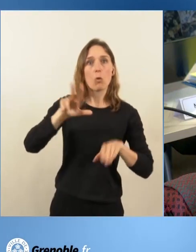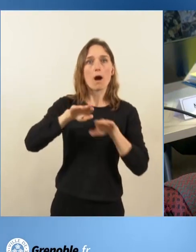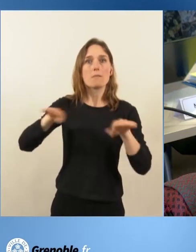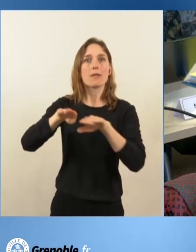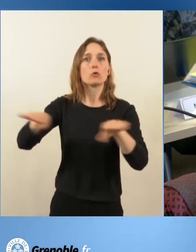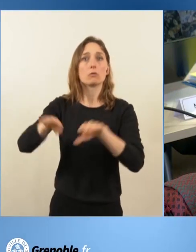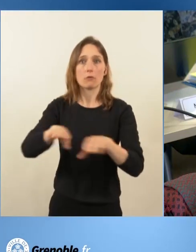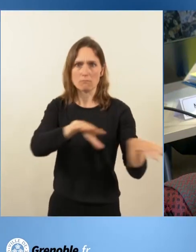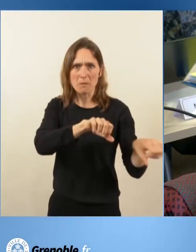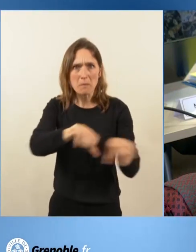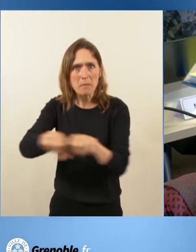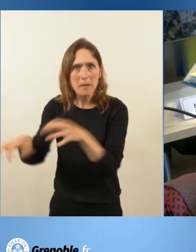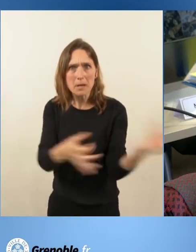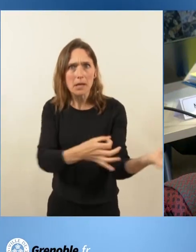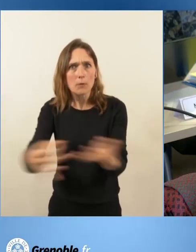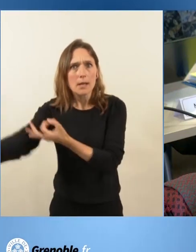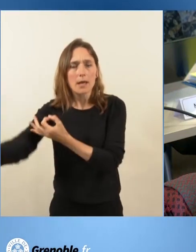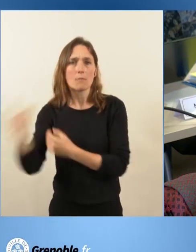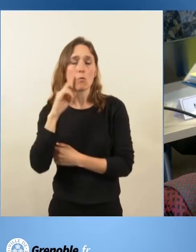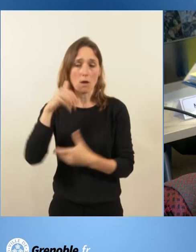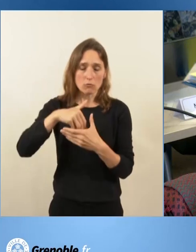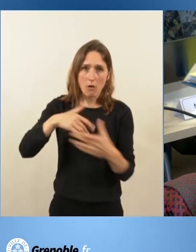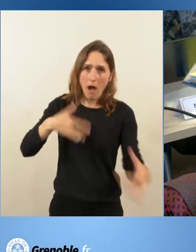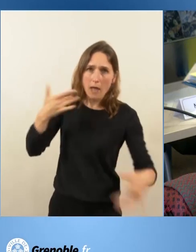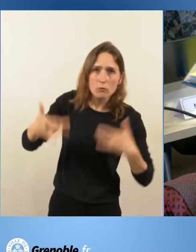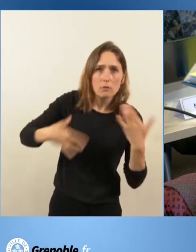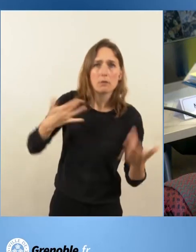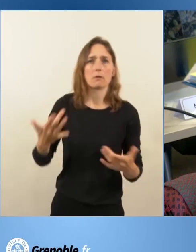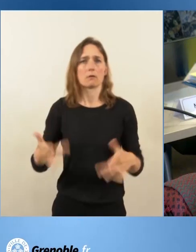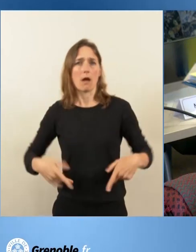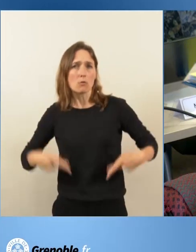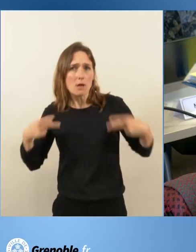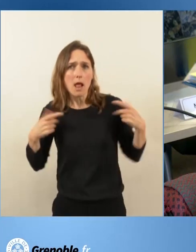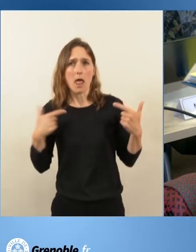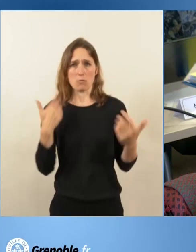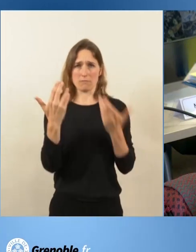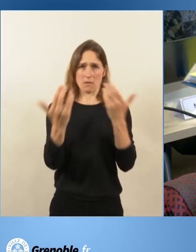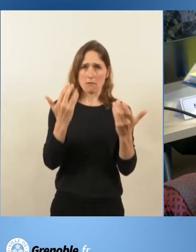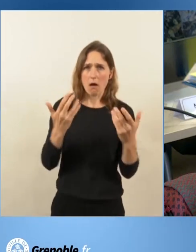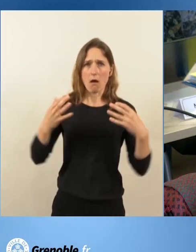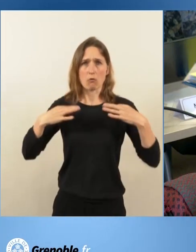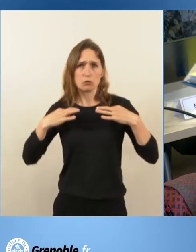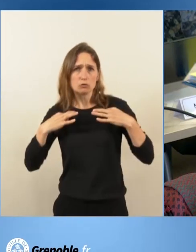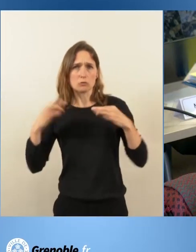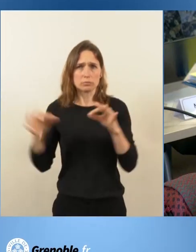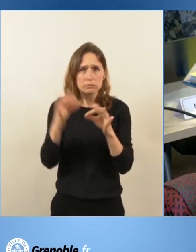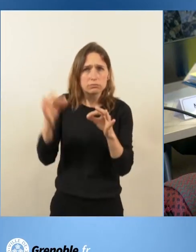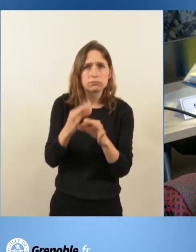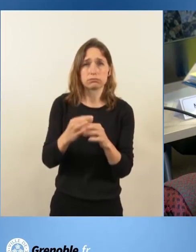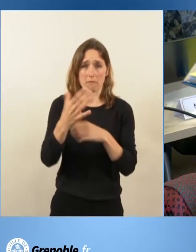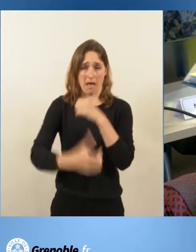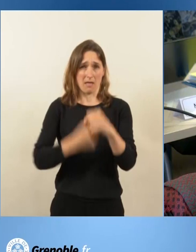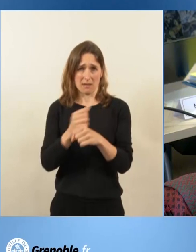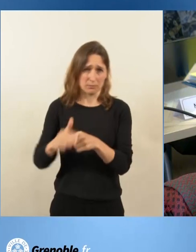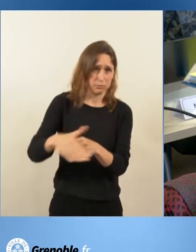permanence occupés les ateliers décors les ateliers costumes l'ensemble des techniciens travaillent au quotidien toute l'année en soutien aux